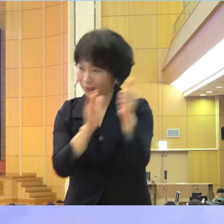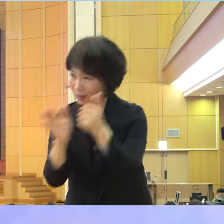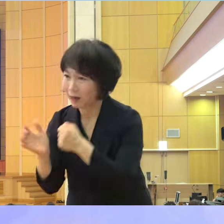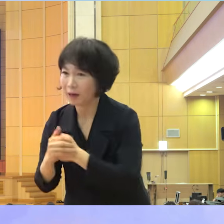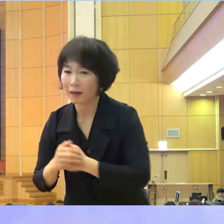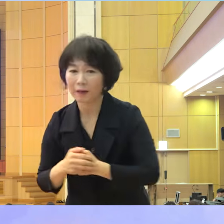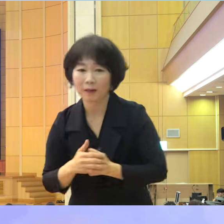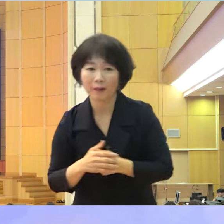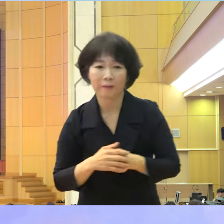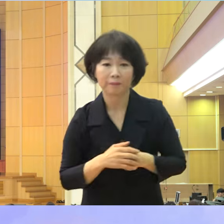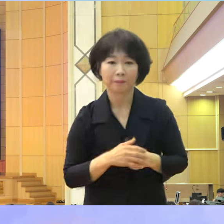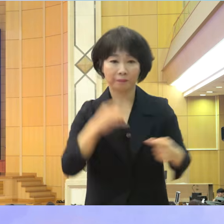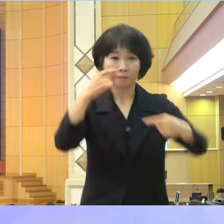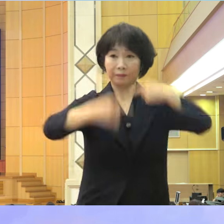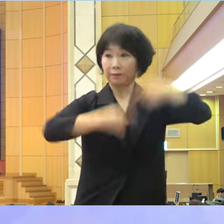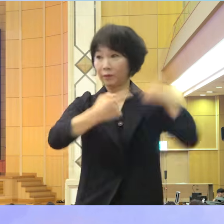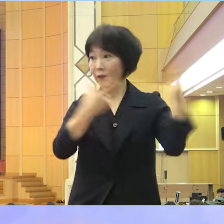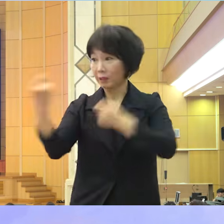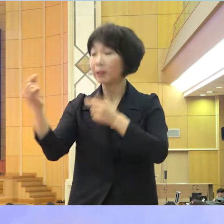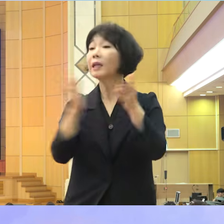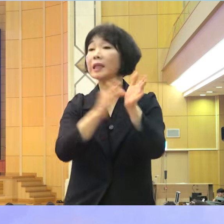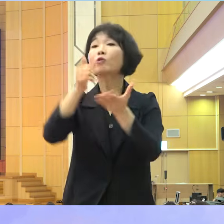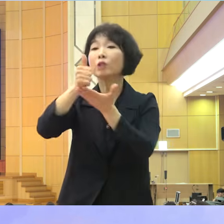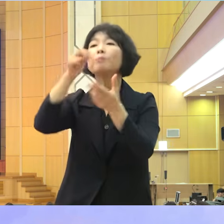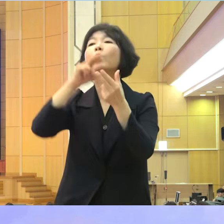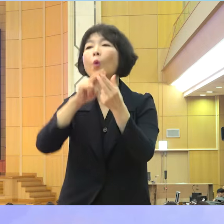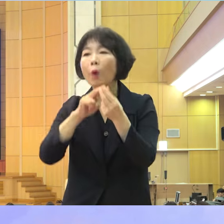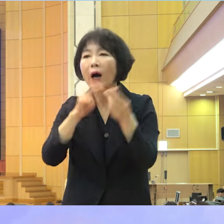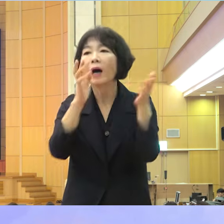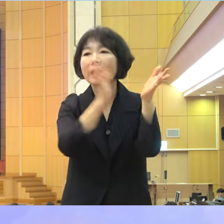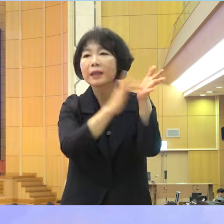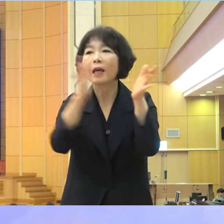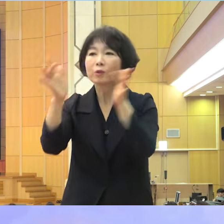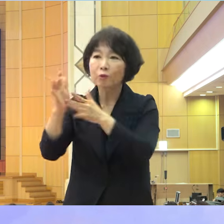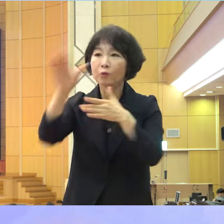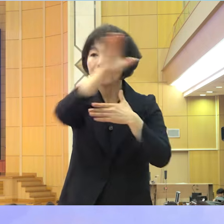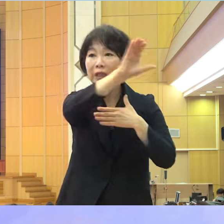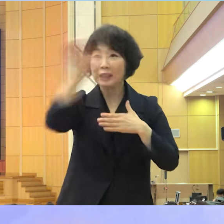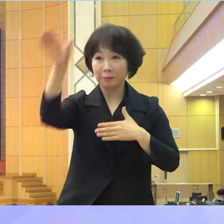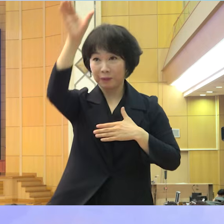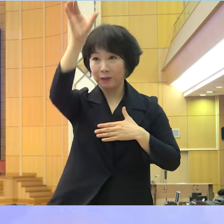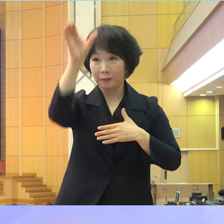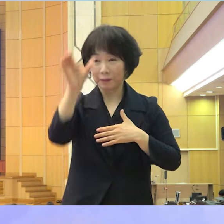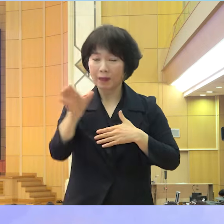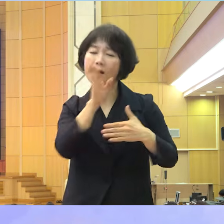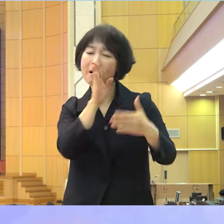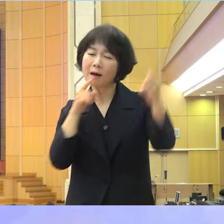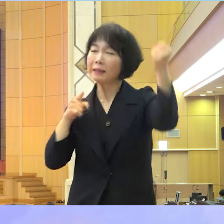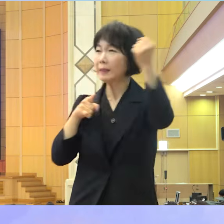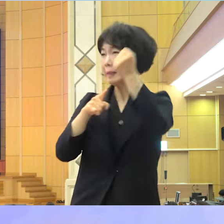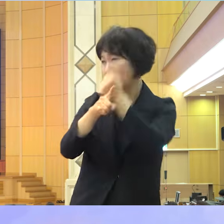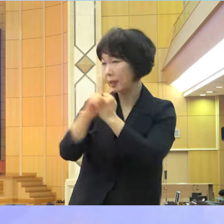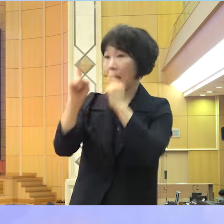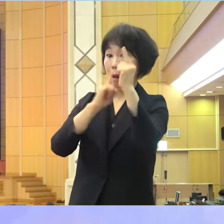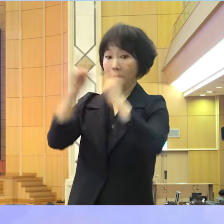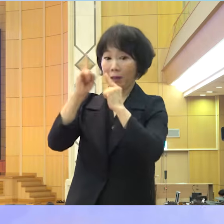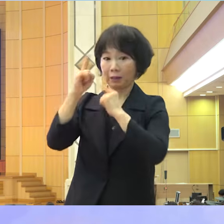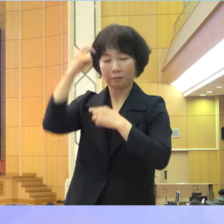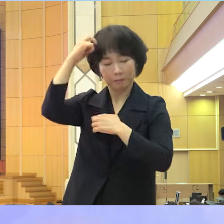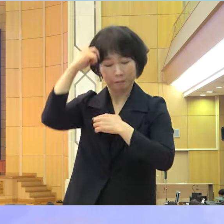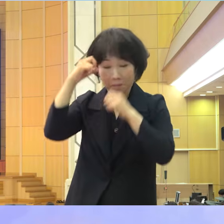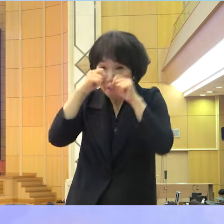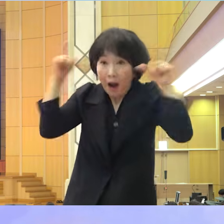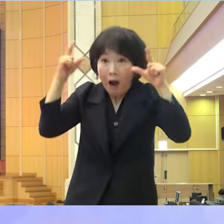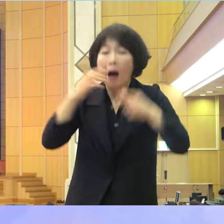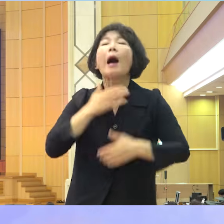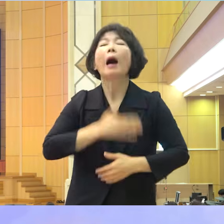거예요. 따라합시다. 예수님과 예수의 십자가의 진리의 말씀을 깨달아